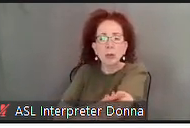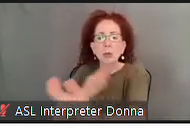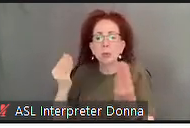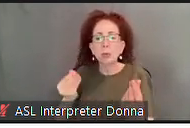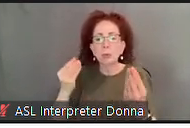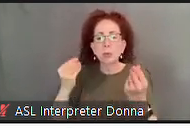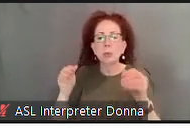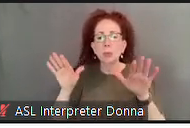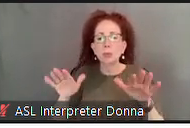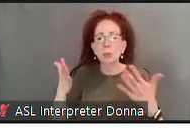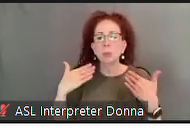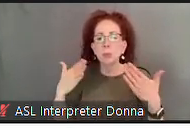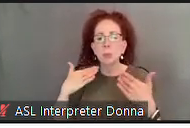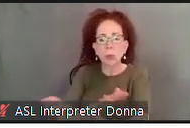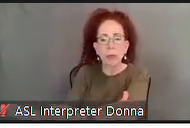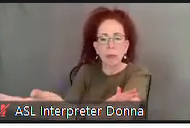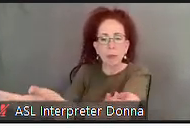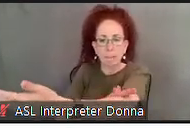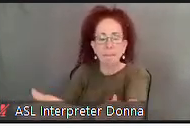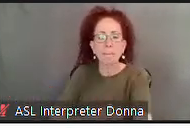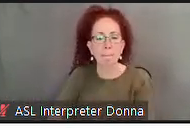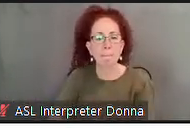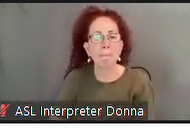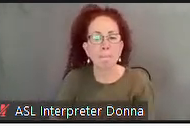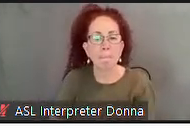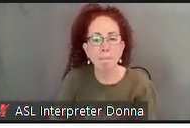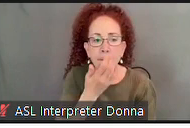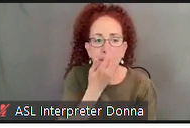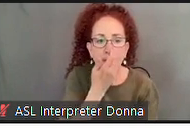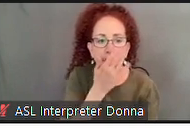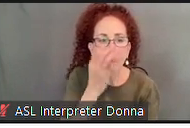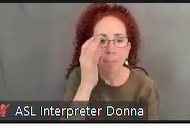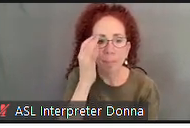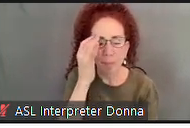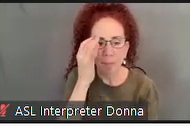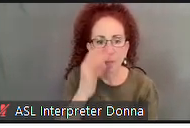保持如果有长了这些皮疹的话，保持皮疹要干燥。